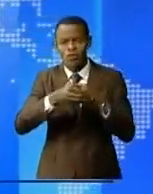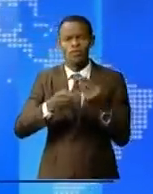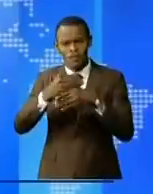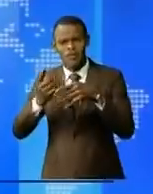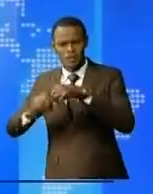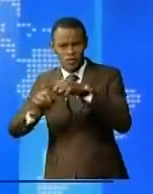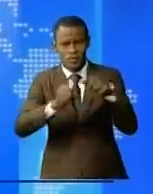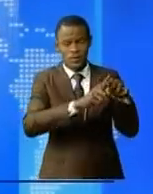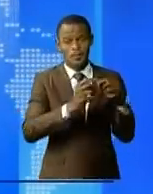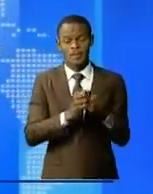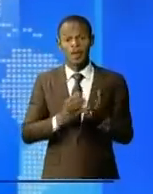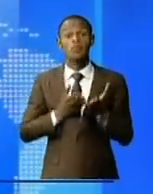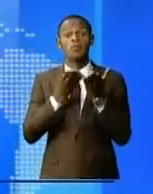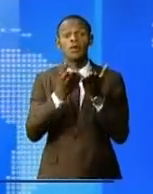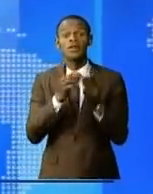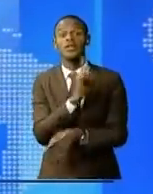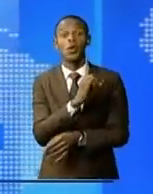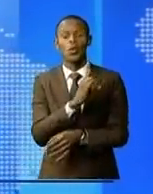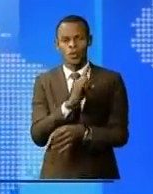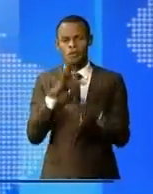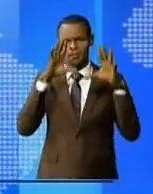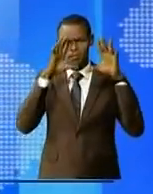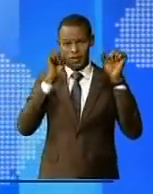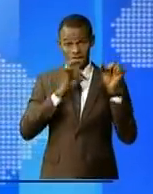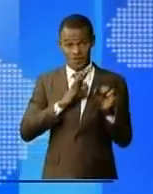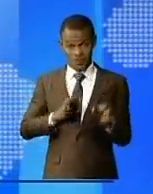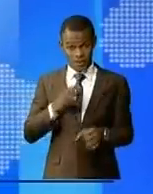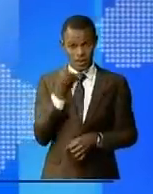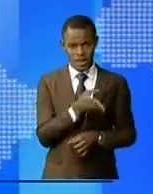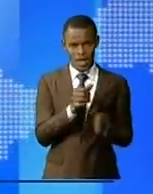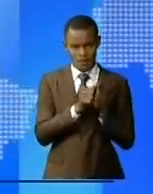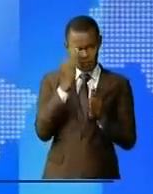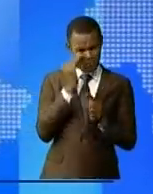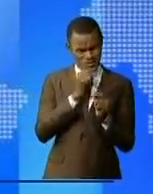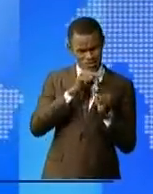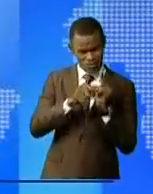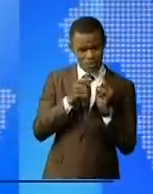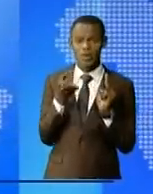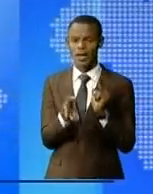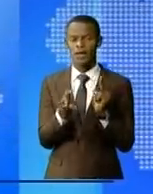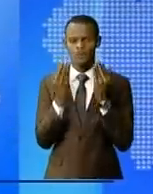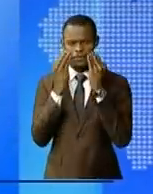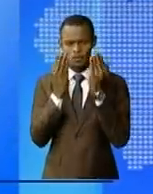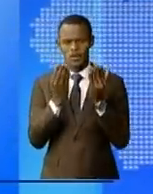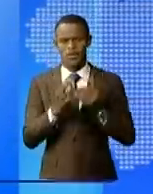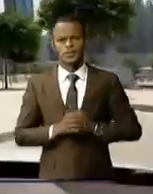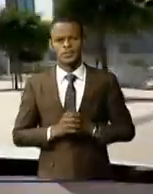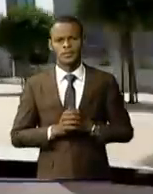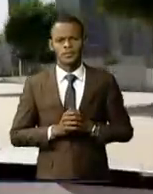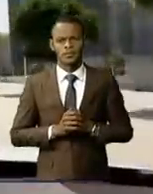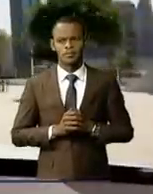Dubaï sous l'œil regardant du président de la République Félix Antoine Tshisekedi. Jean-René Lobo pour le reportage.